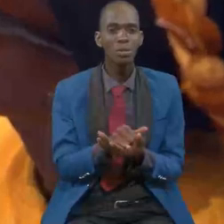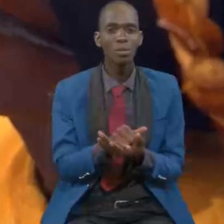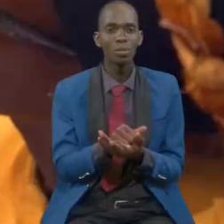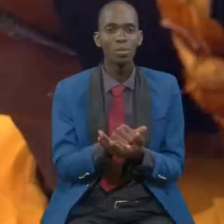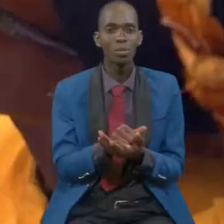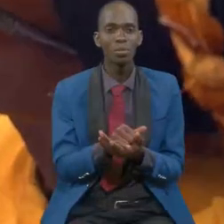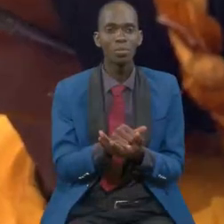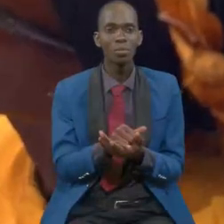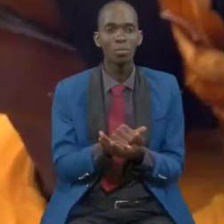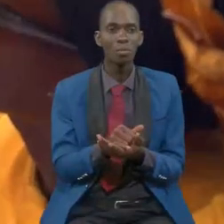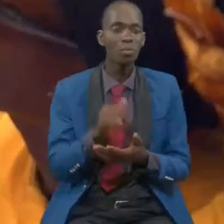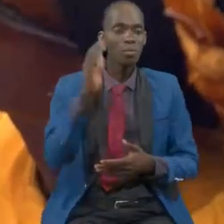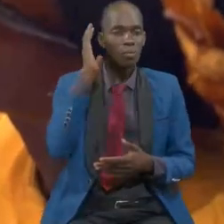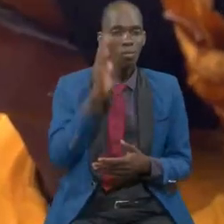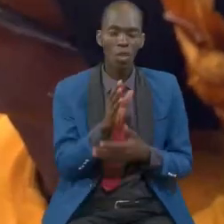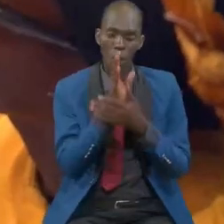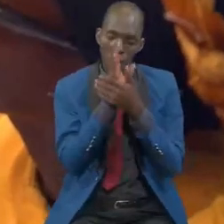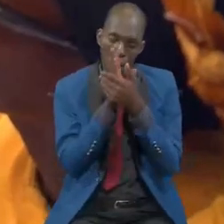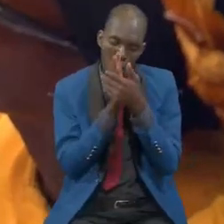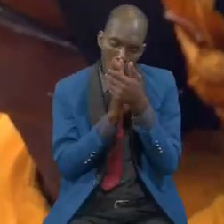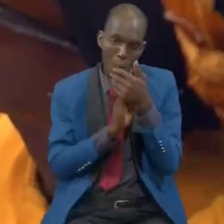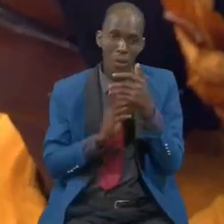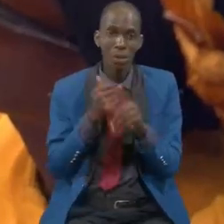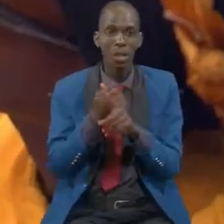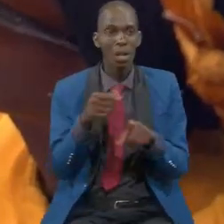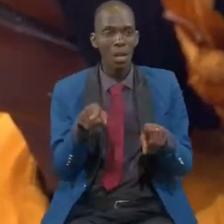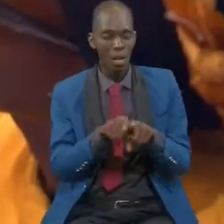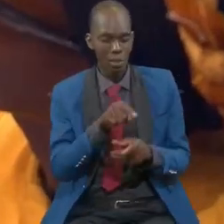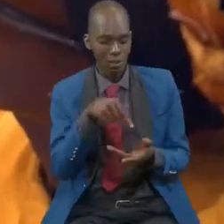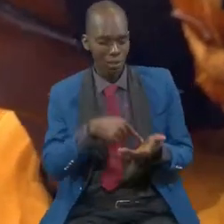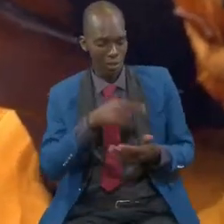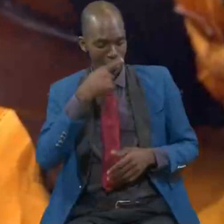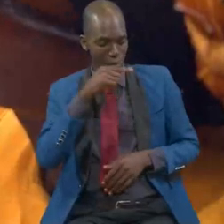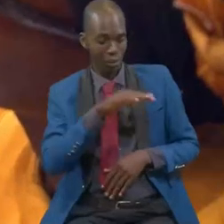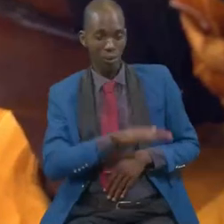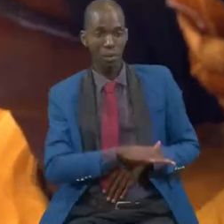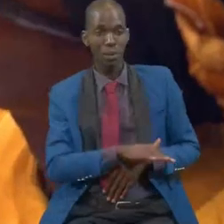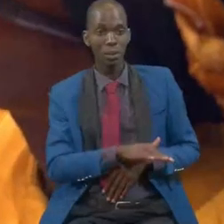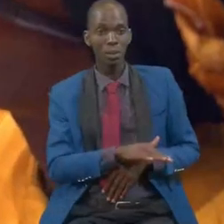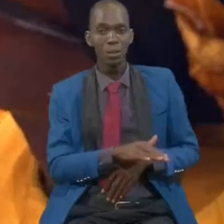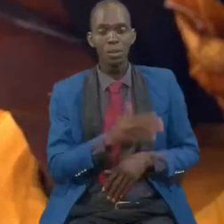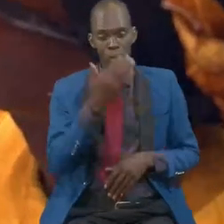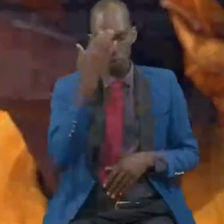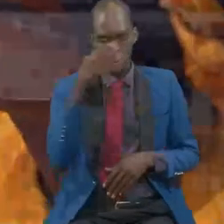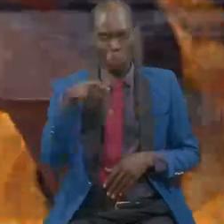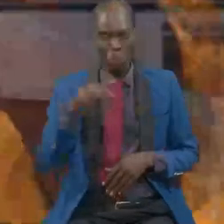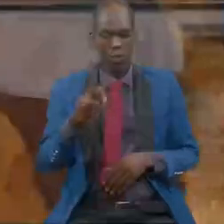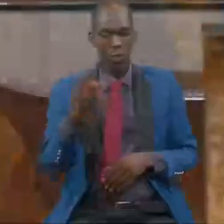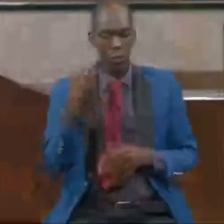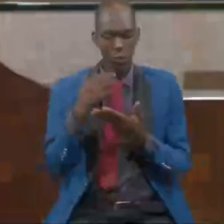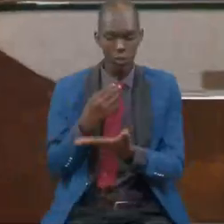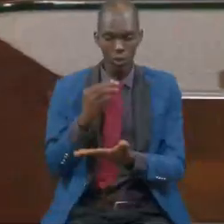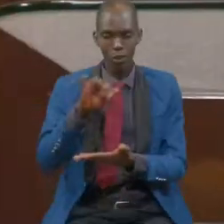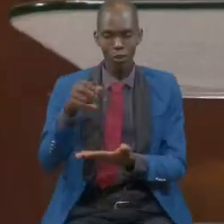quiconque se rendra humble comme ce petit enfant, Pierre était là,